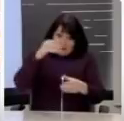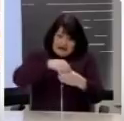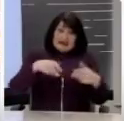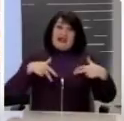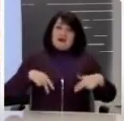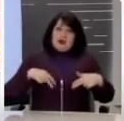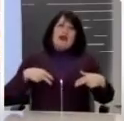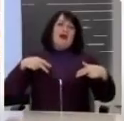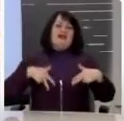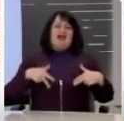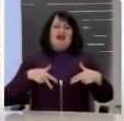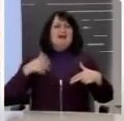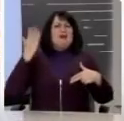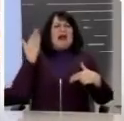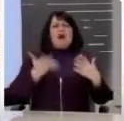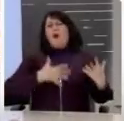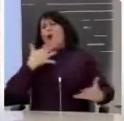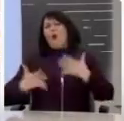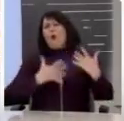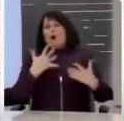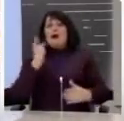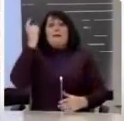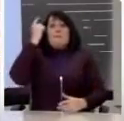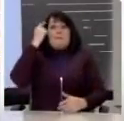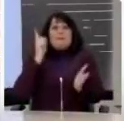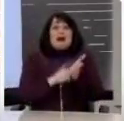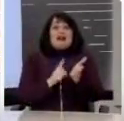στην εποχή τους έγιναν τα όργια, θα πρέπει να αντιληφθούν και ποια είναι η